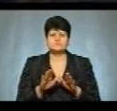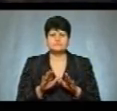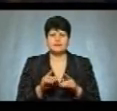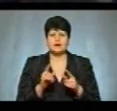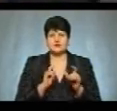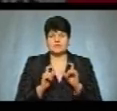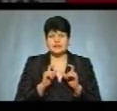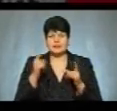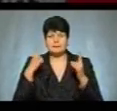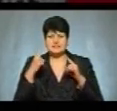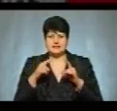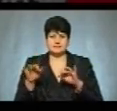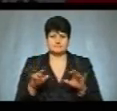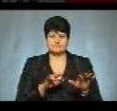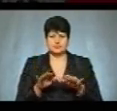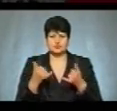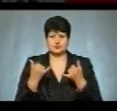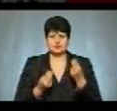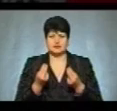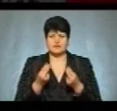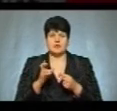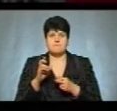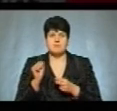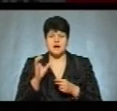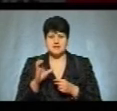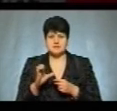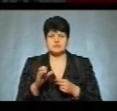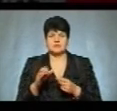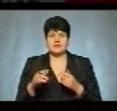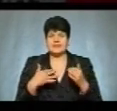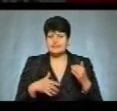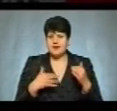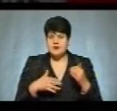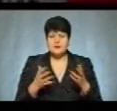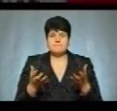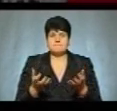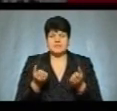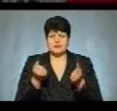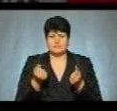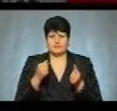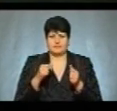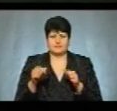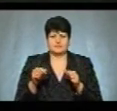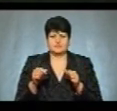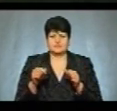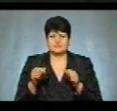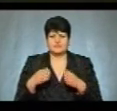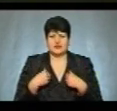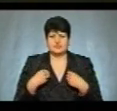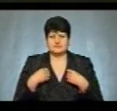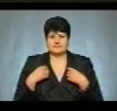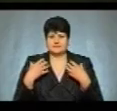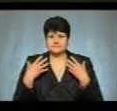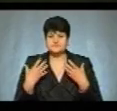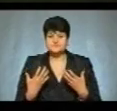факультету мистецтв. Сьогодні я грав на бас-гітарі, так як то кажуть, підтримував грув нашого свята, як говорять, в сучасному сленгу.